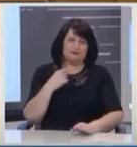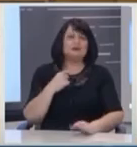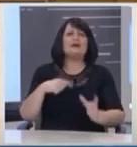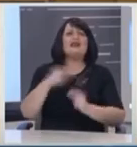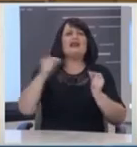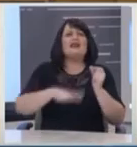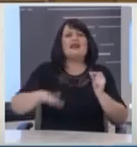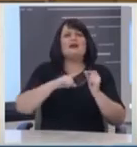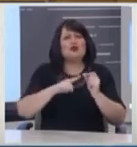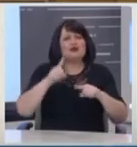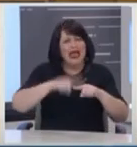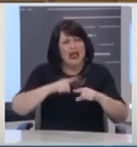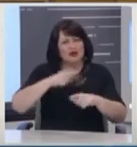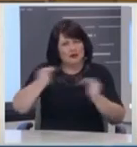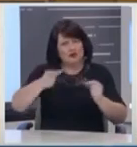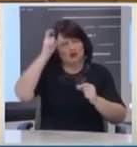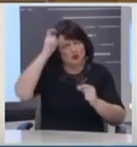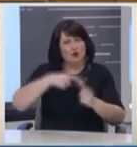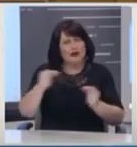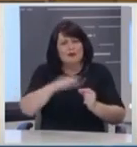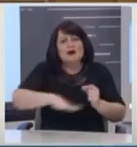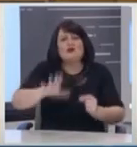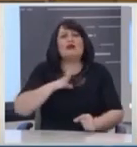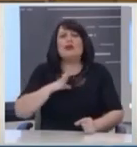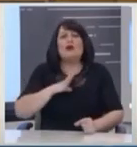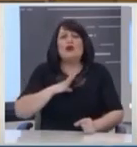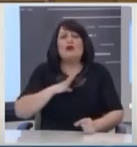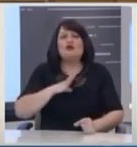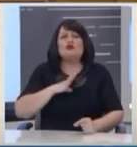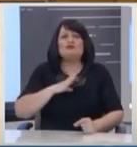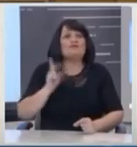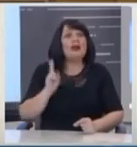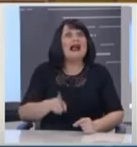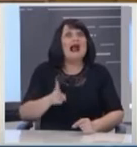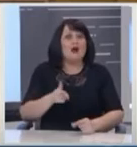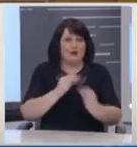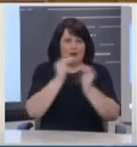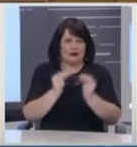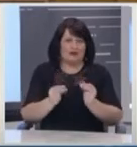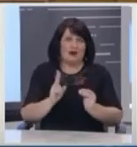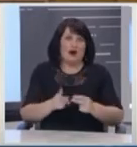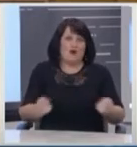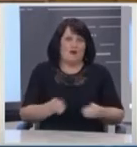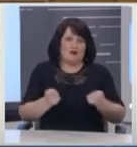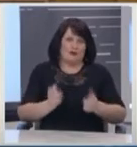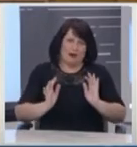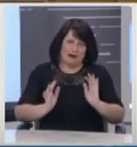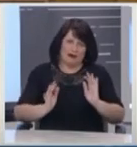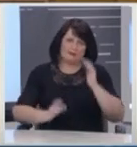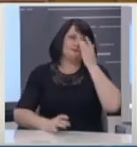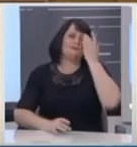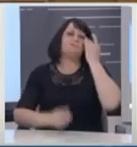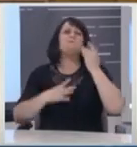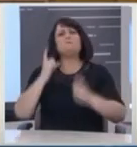τους Ελληνοκύπριους και τους Τουρκοκύπριους, μια κακή εξέλιξη. Και θέλω να